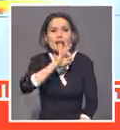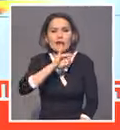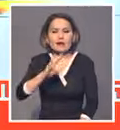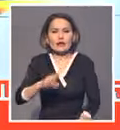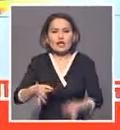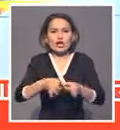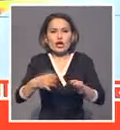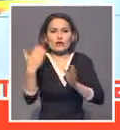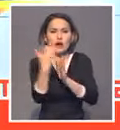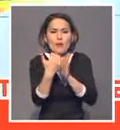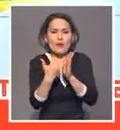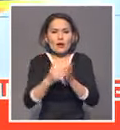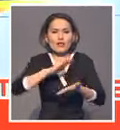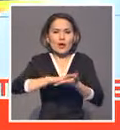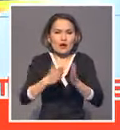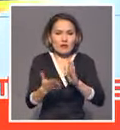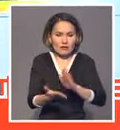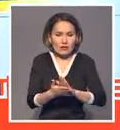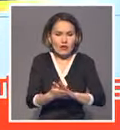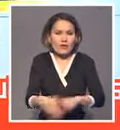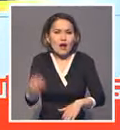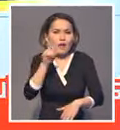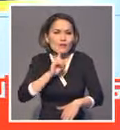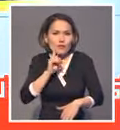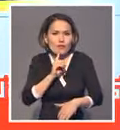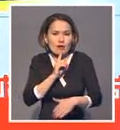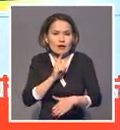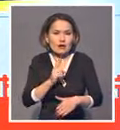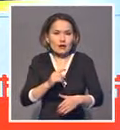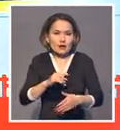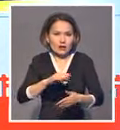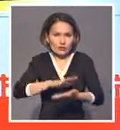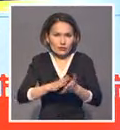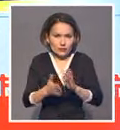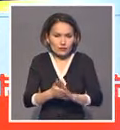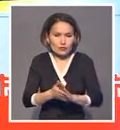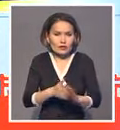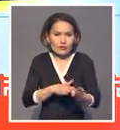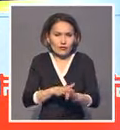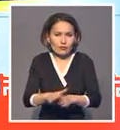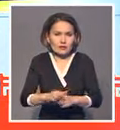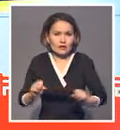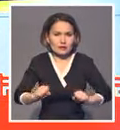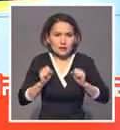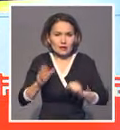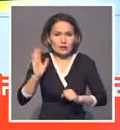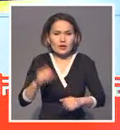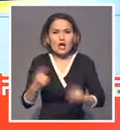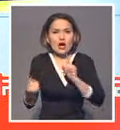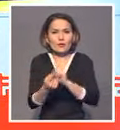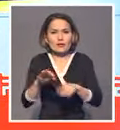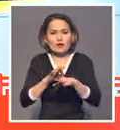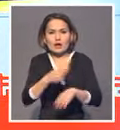Иранның ядролық бағдарламасы жөніндегі келіссөздерді сәтті аяқтауға мүмкіндік зор. Мұны бүгін Ресей сыртқы істер министрі Сергей Лавров мәлімдеді. Айта